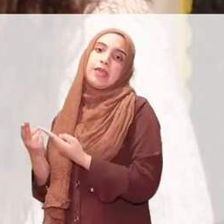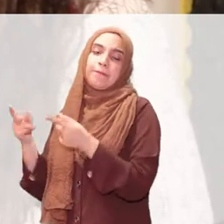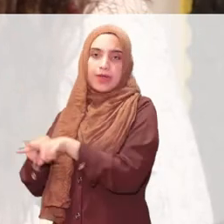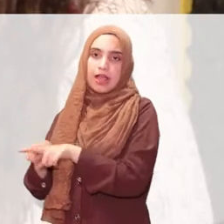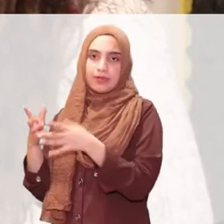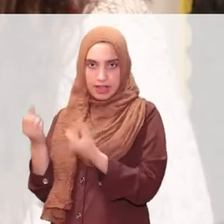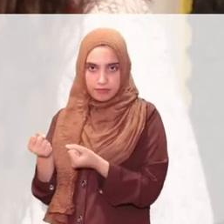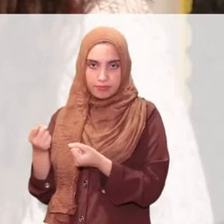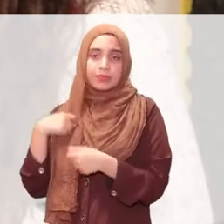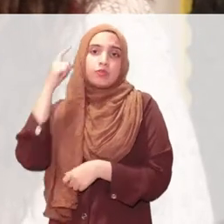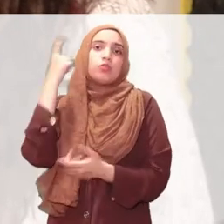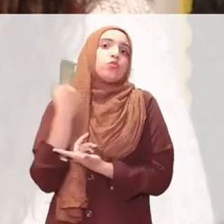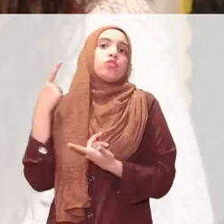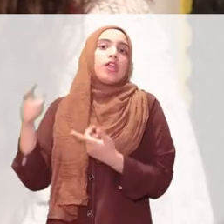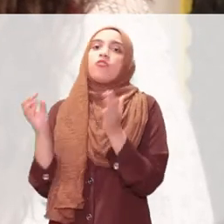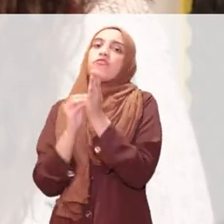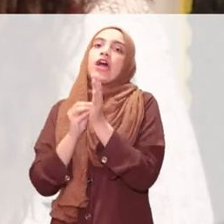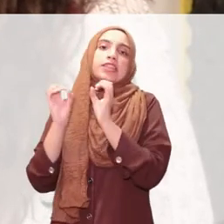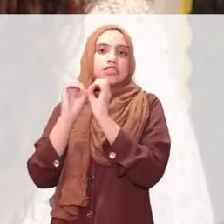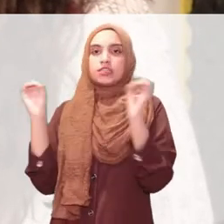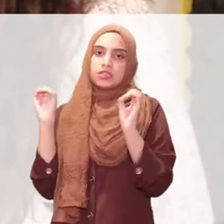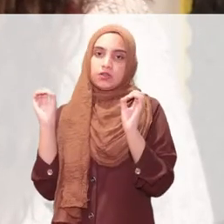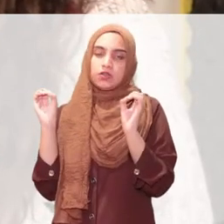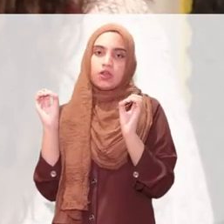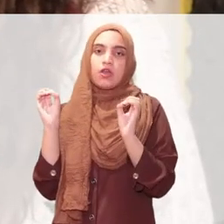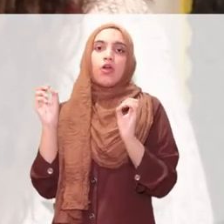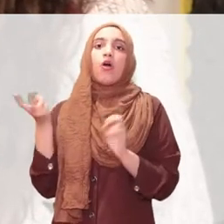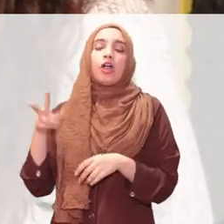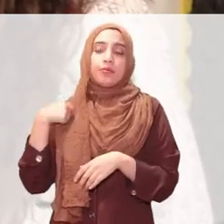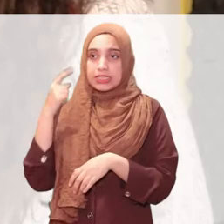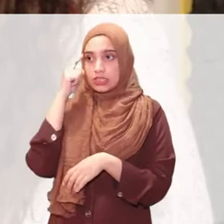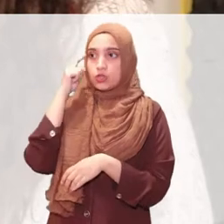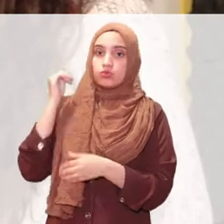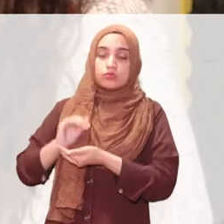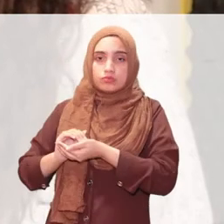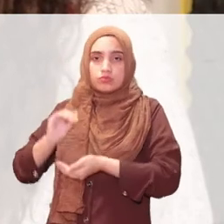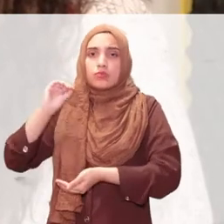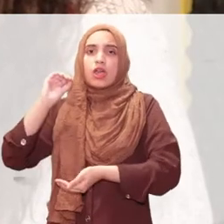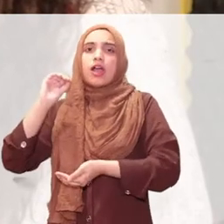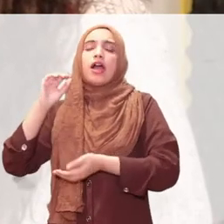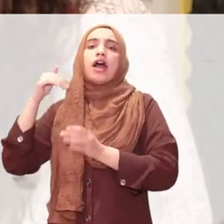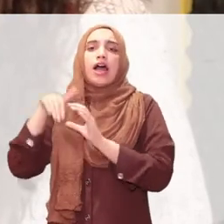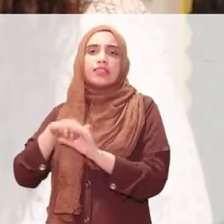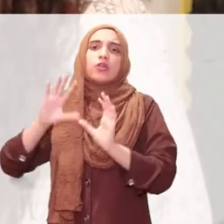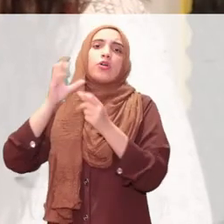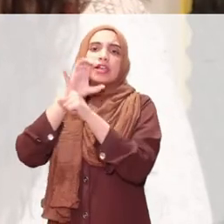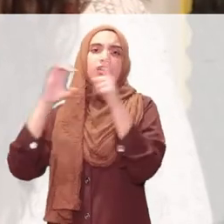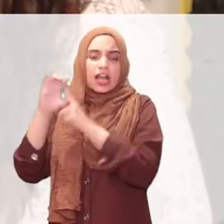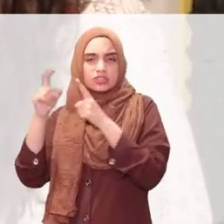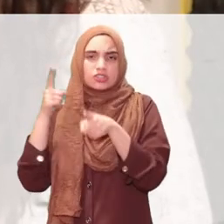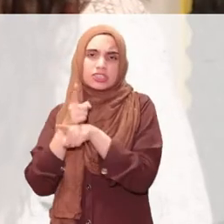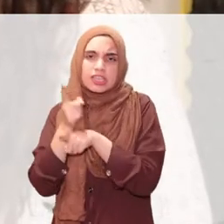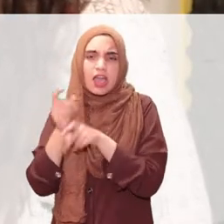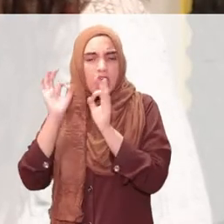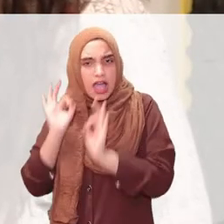108 ड्रॉइंग आफ आपकी कुछ कल ट्रेनिंग होगी कि आप सोचिए कि लाइफ में